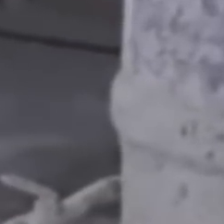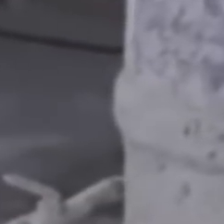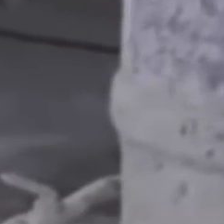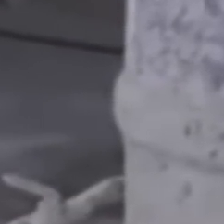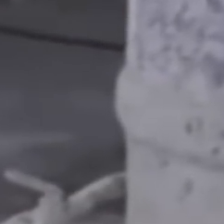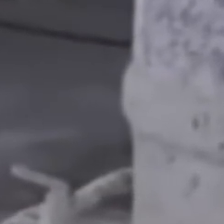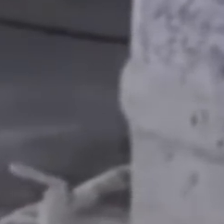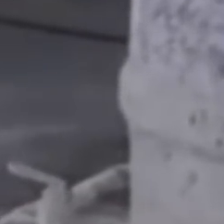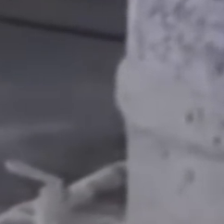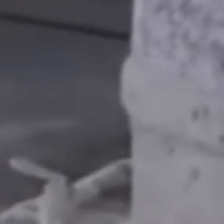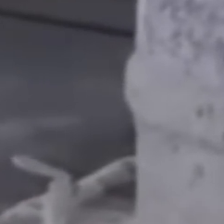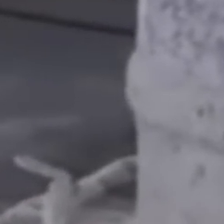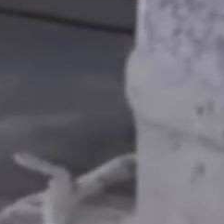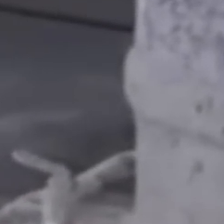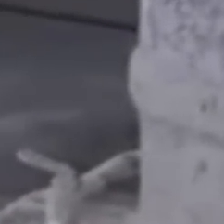Bu?